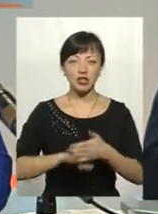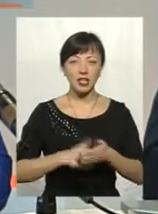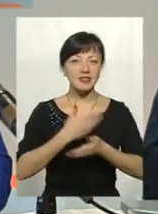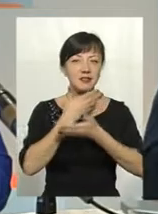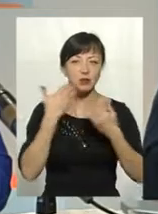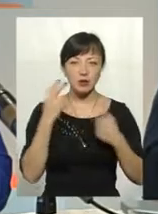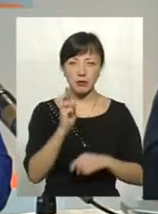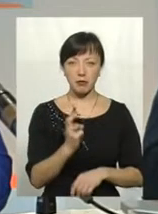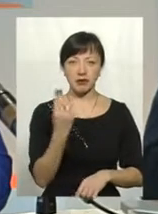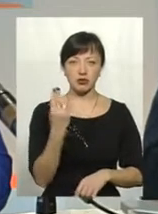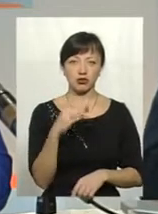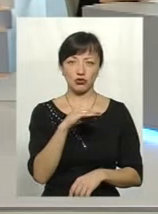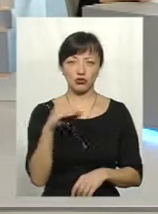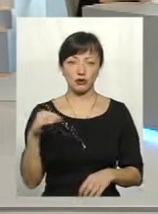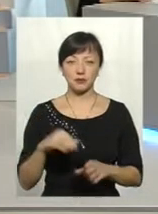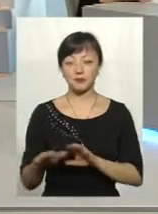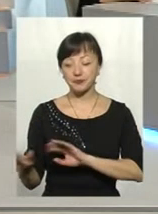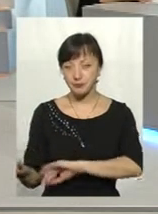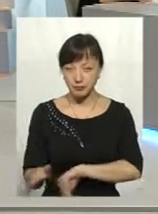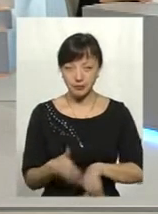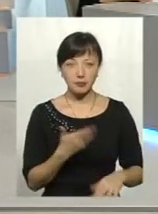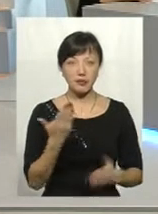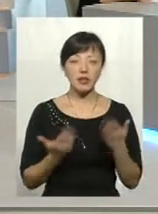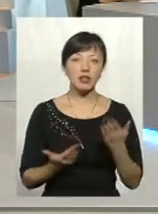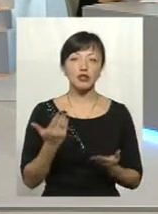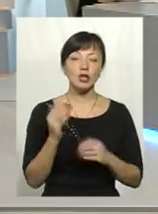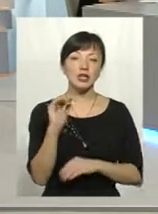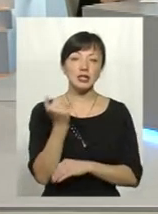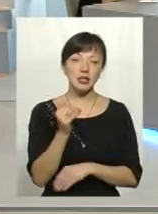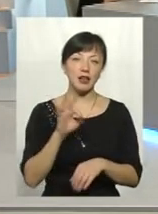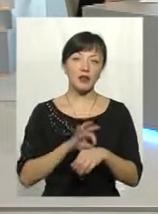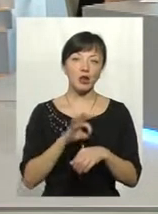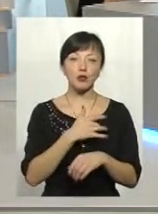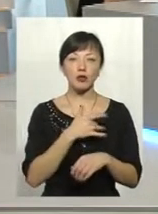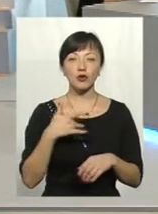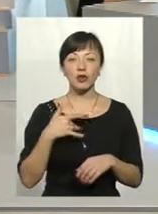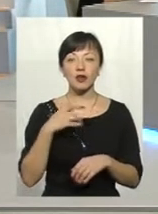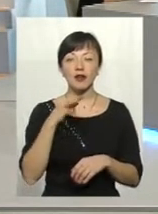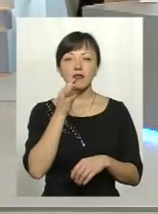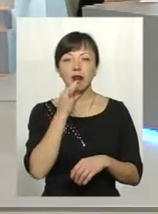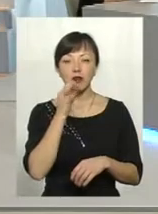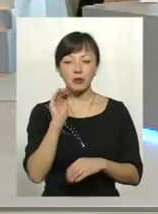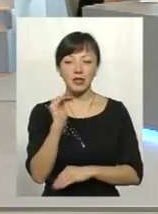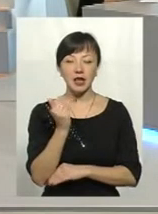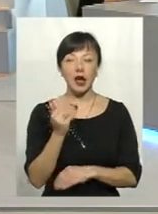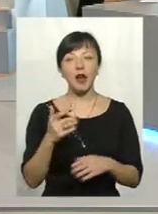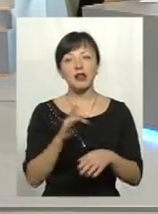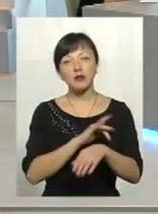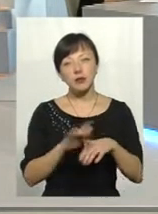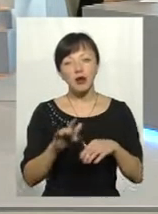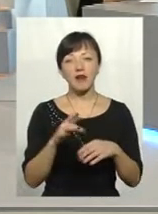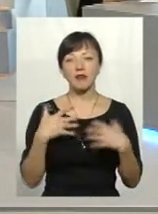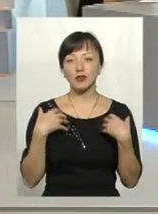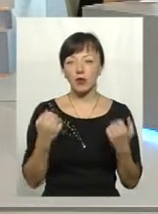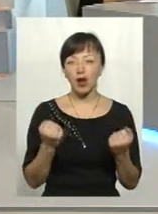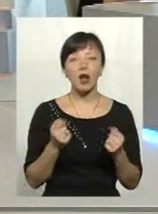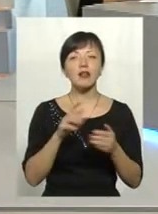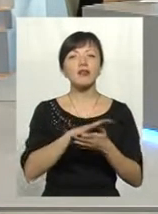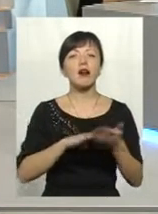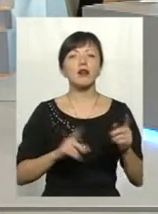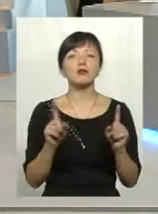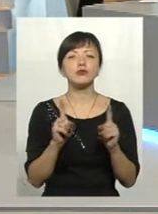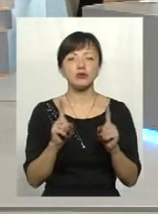вакцини БЦЖ. Якщо дитина хворіла на туберкульоз в ранньому дитинстві, так, але вилікувалася, які це наслідки може мати для здоров'я